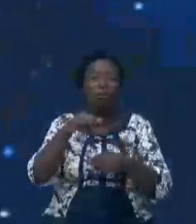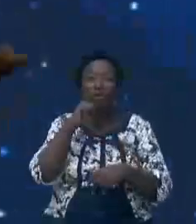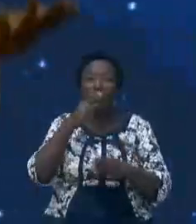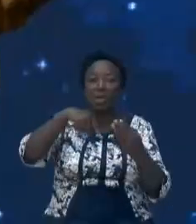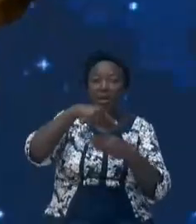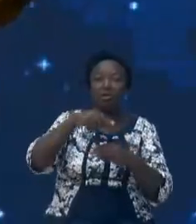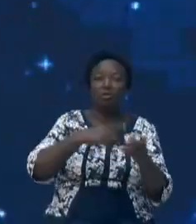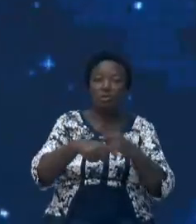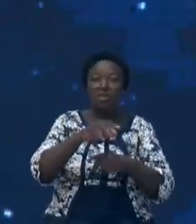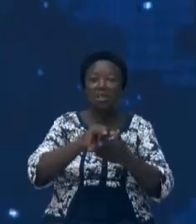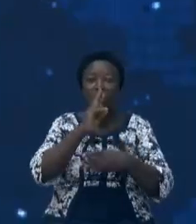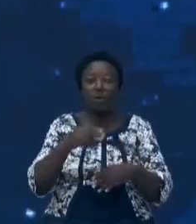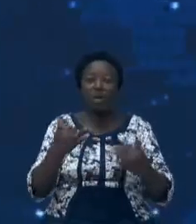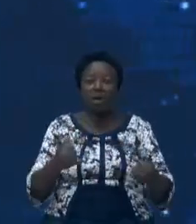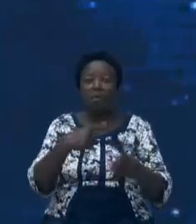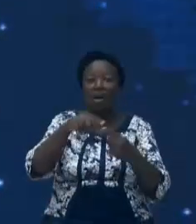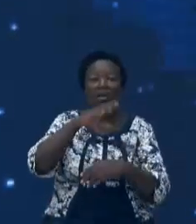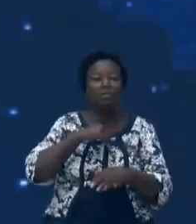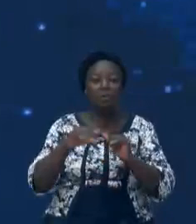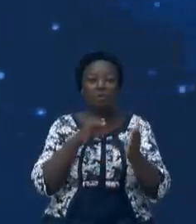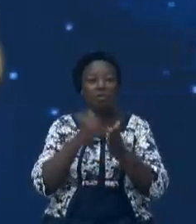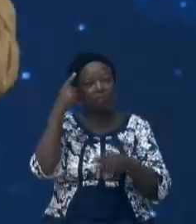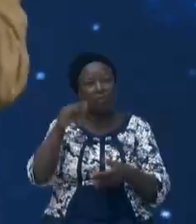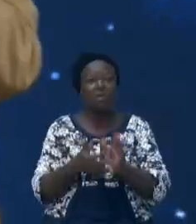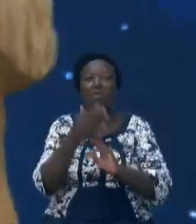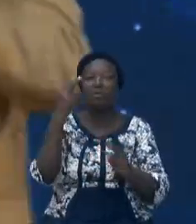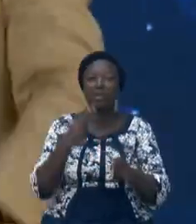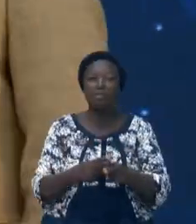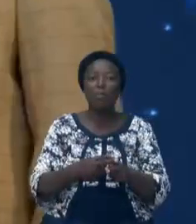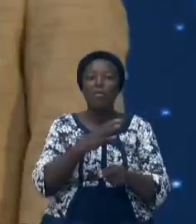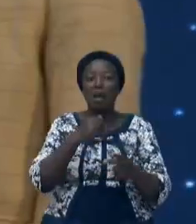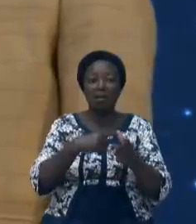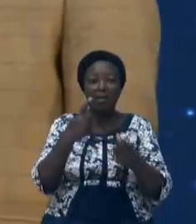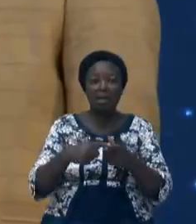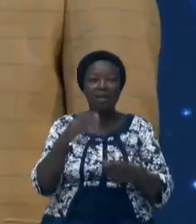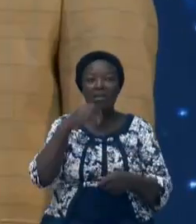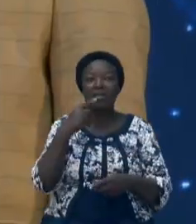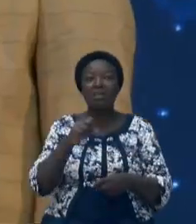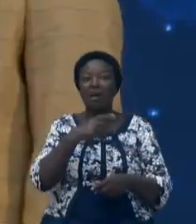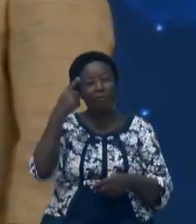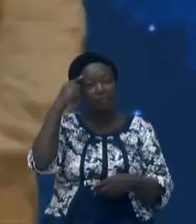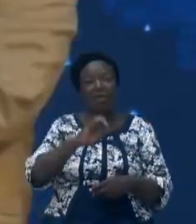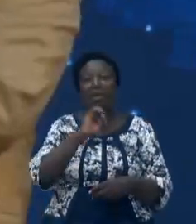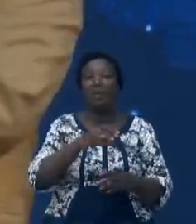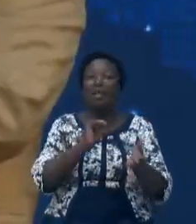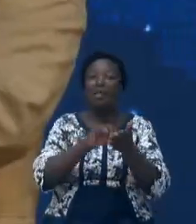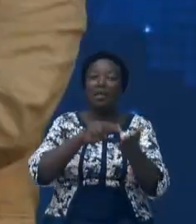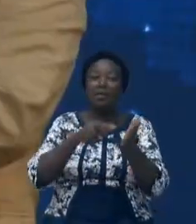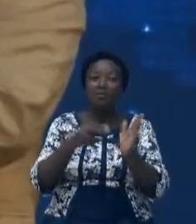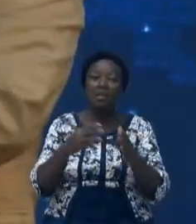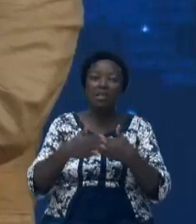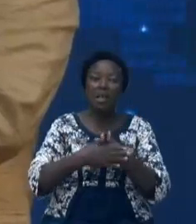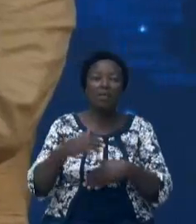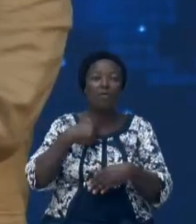hier quand on n'était pas là aujourd'hui que nous sommes maintenant vivant il le fera et